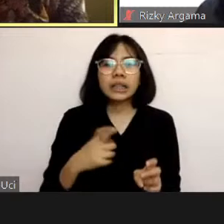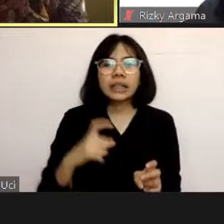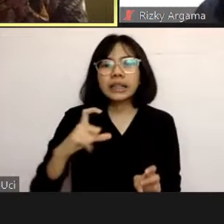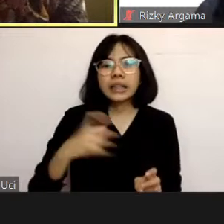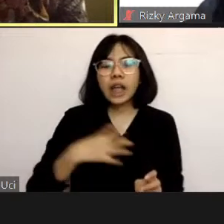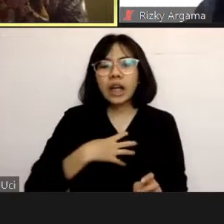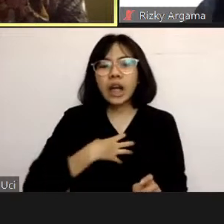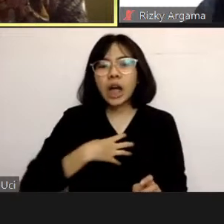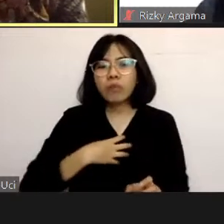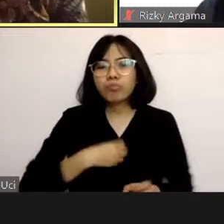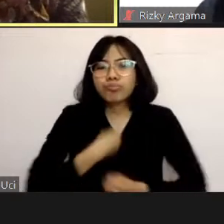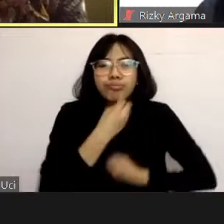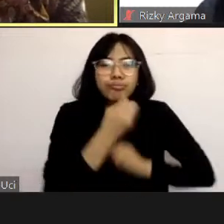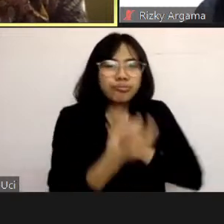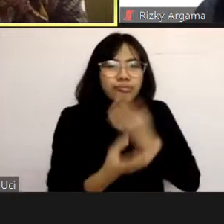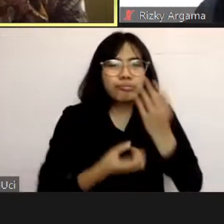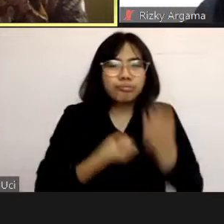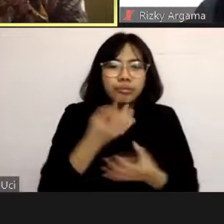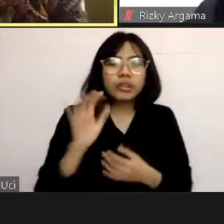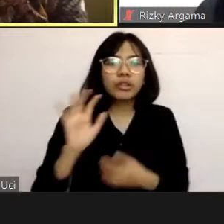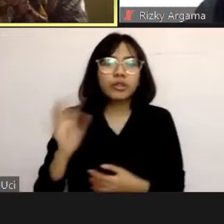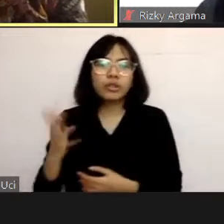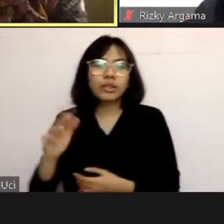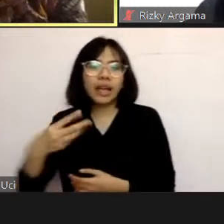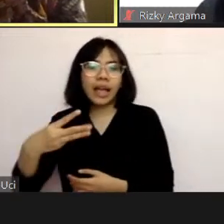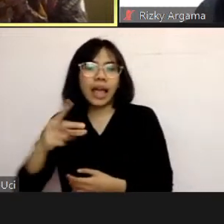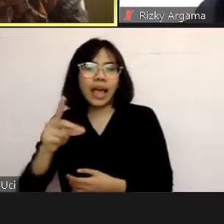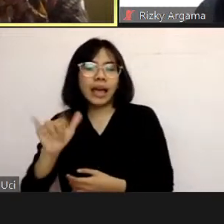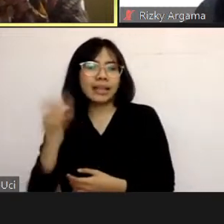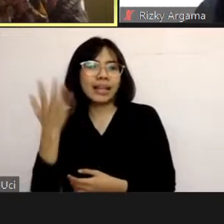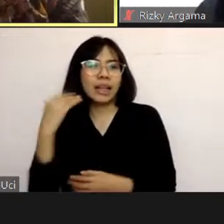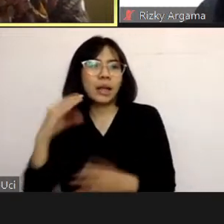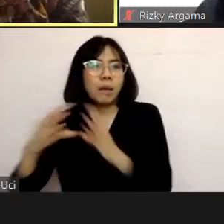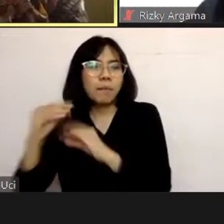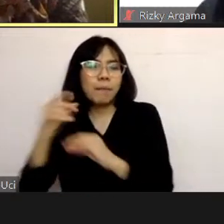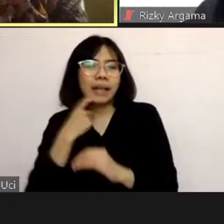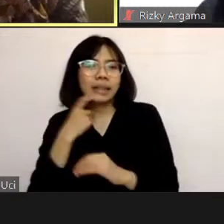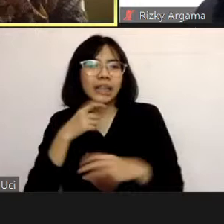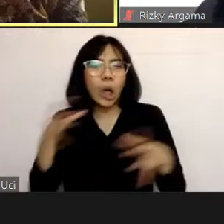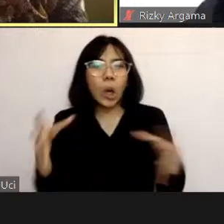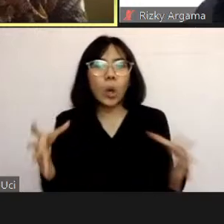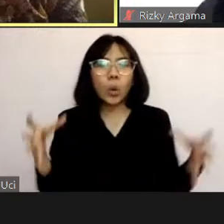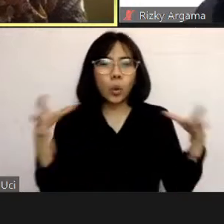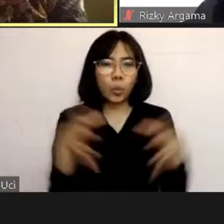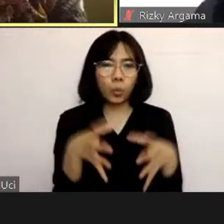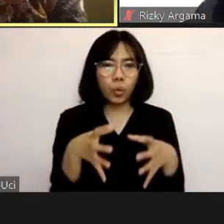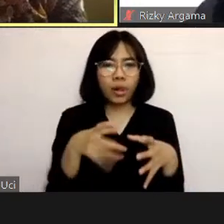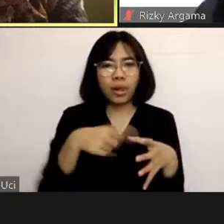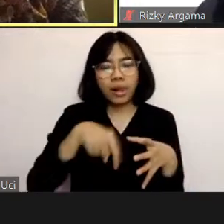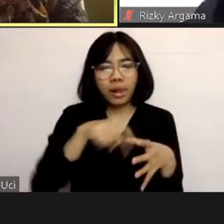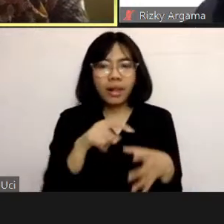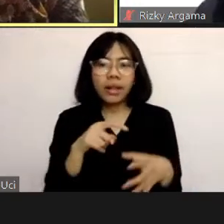kebebasan berkumpul. Tapi ada satu lagi kebebasan yang menurut saya itu menjadi roh dari